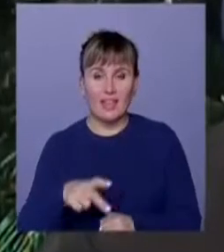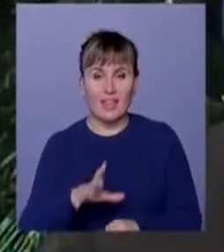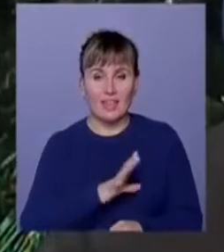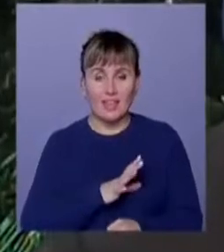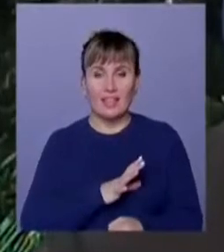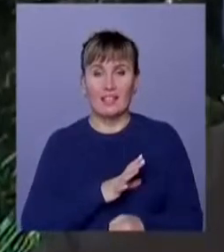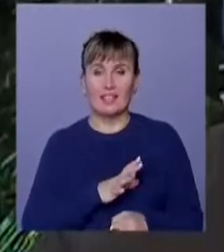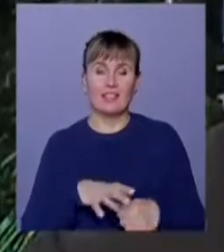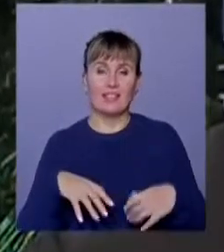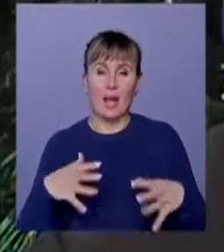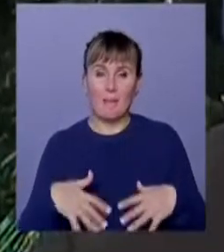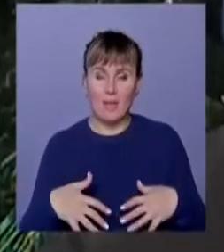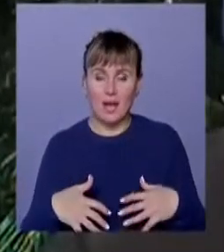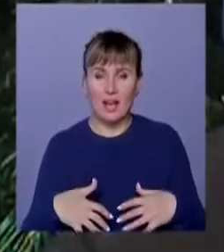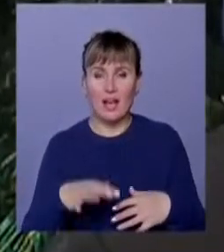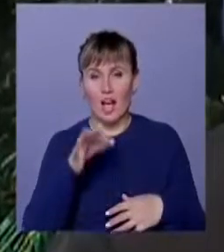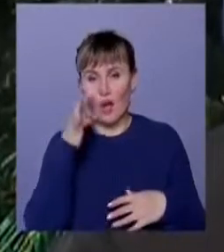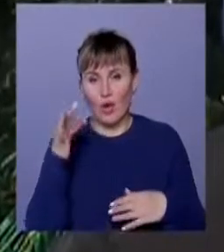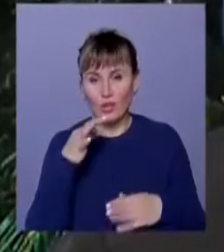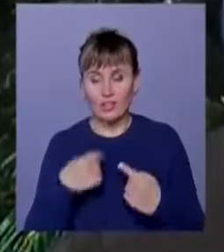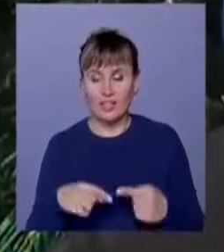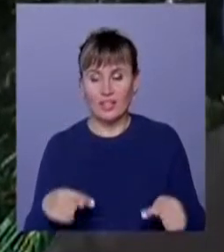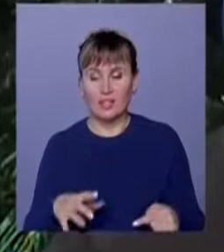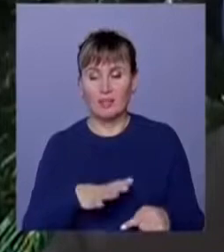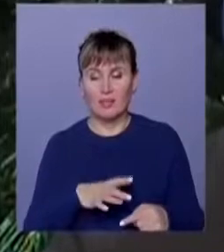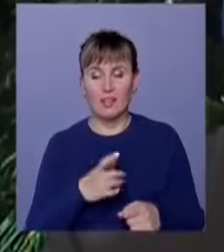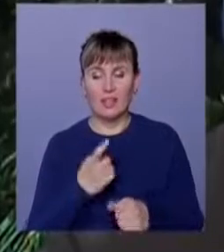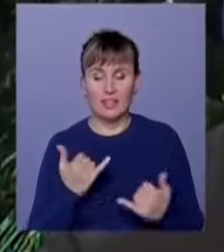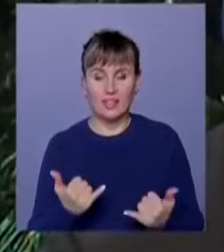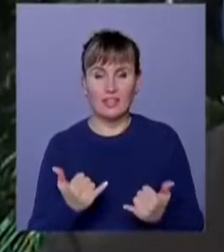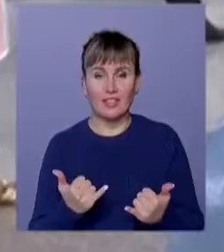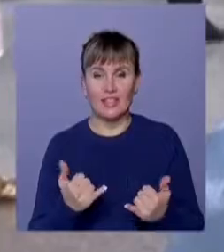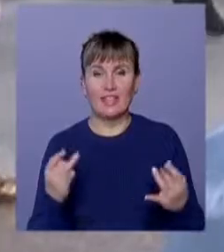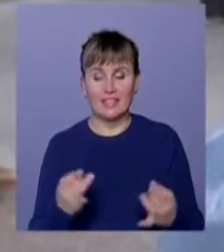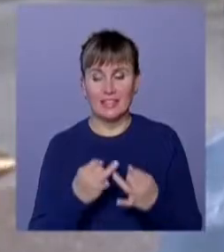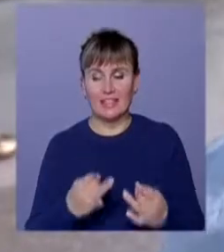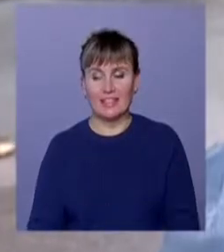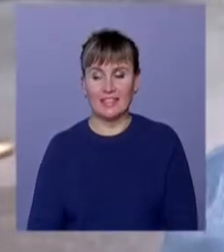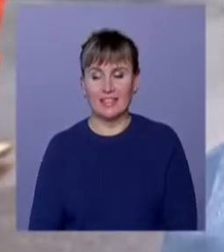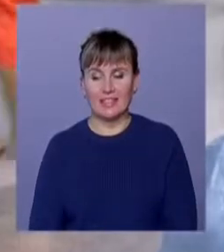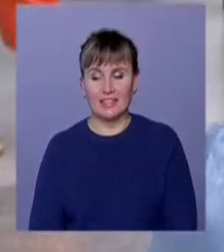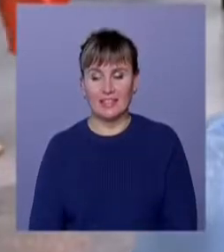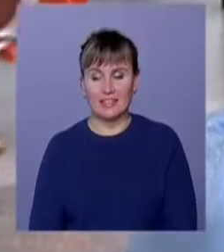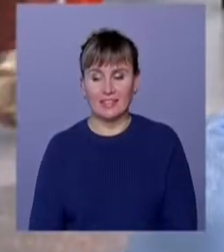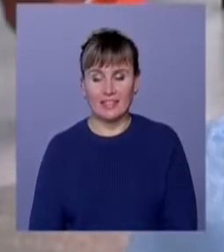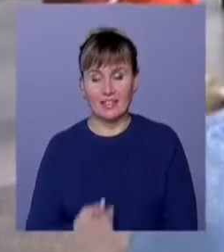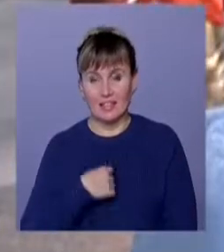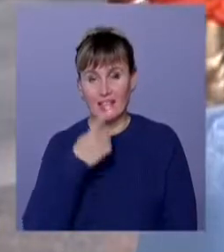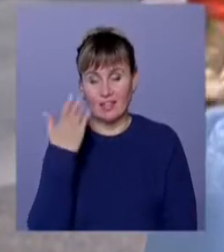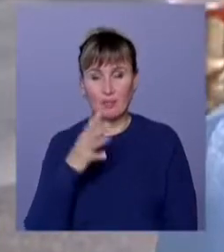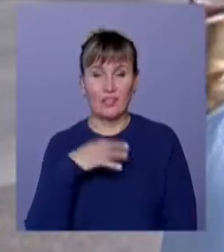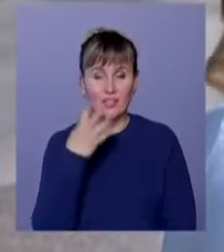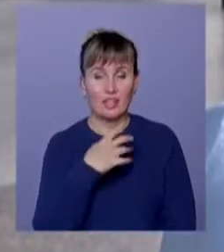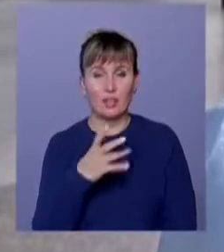щенки, собаки, все остальное, коты. Было сегодня прикольно. Я не прям так давно была в цирке, но